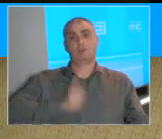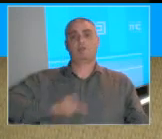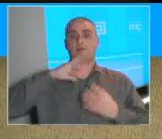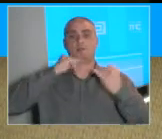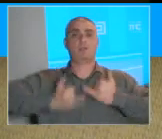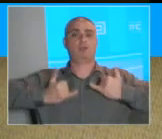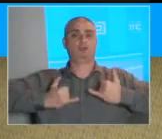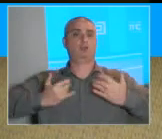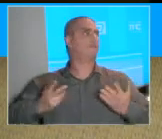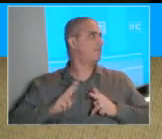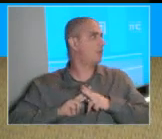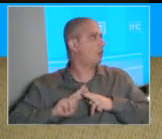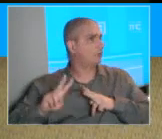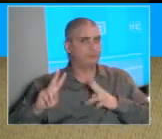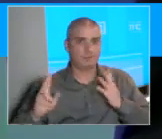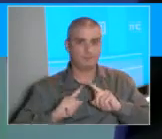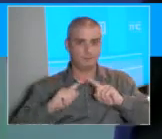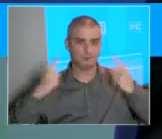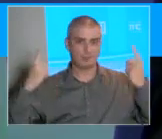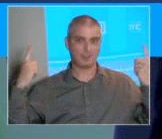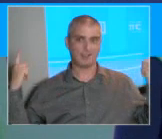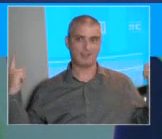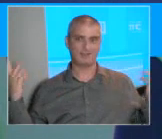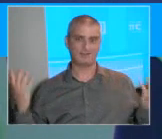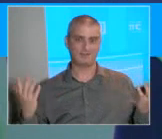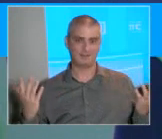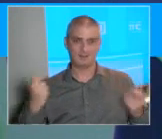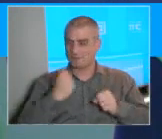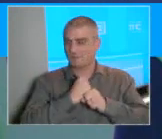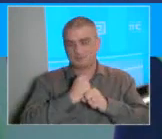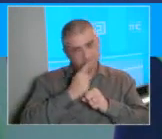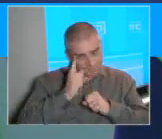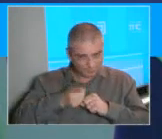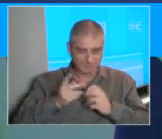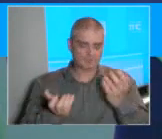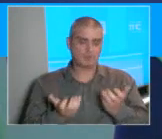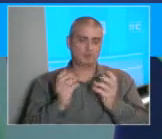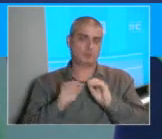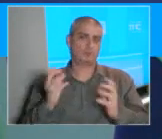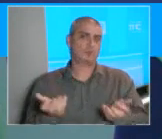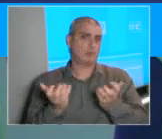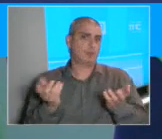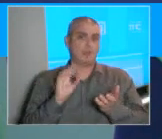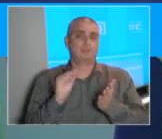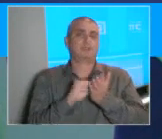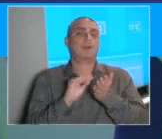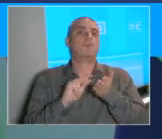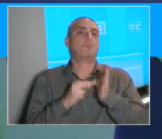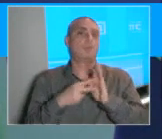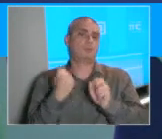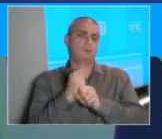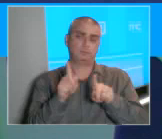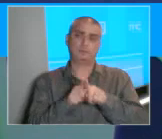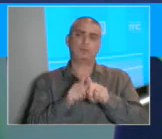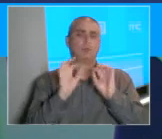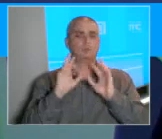עכשיו. זה משהו אחר לגמרי, ואני אומר, השימוש בכלים הפרלמנטריים גם לצרכים פוליטיים נעשה, כמו